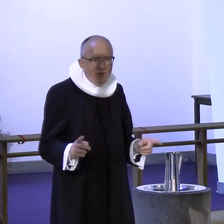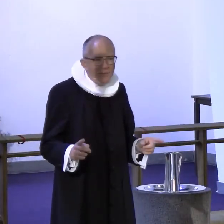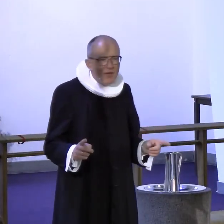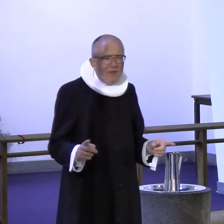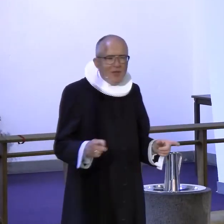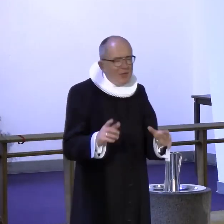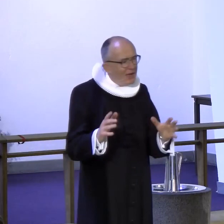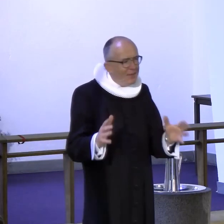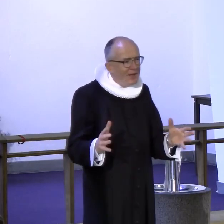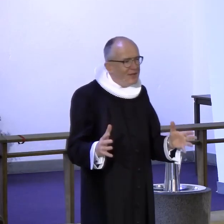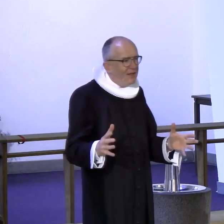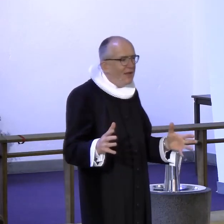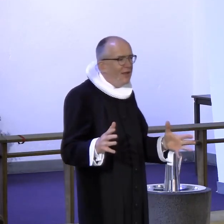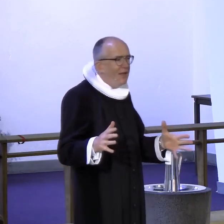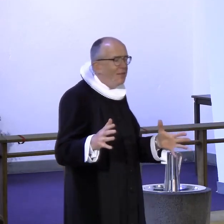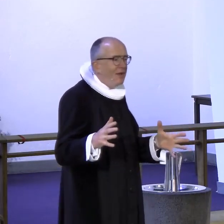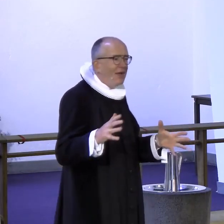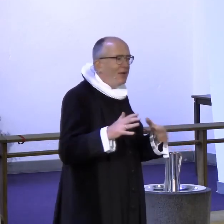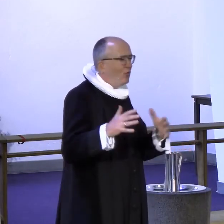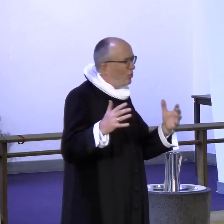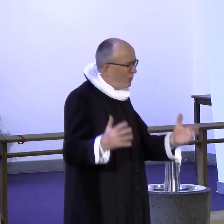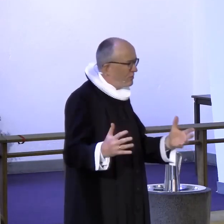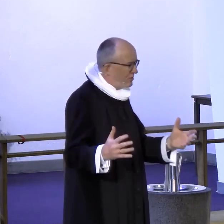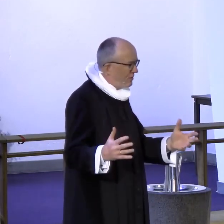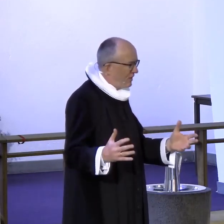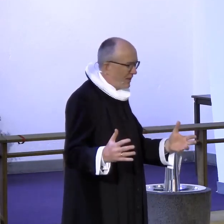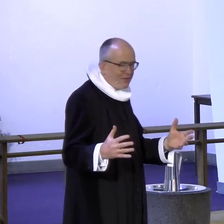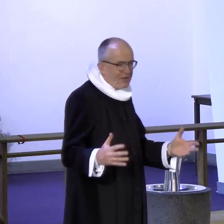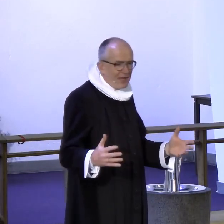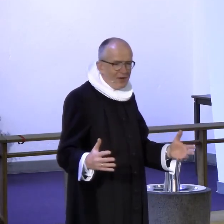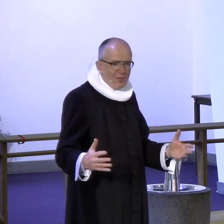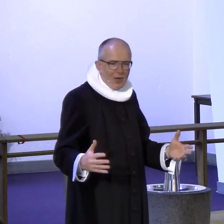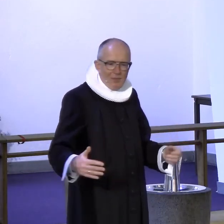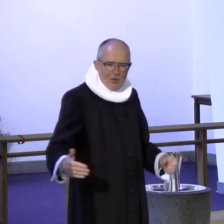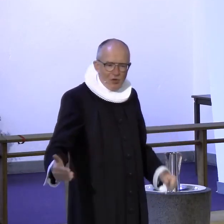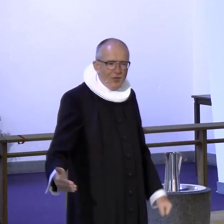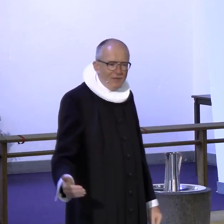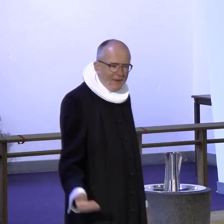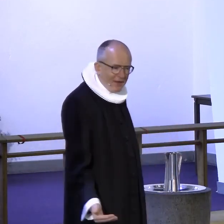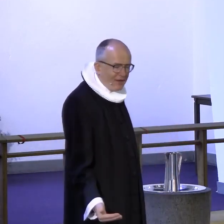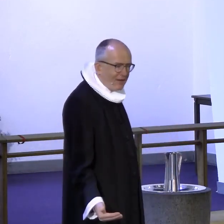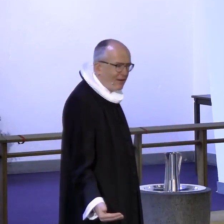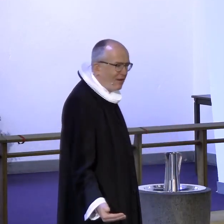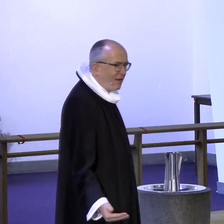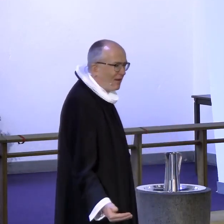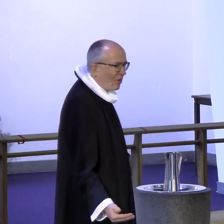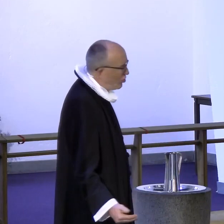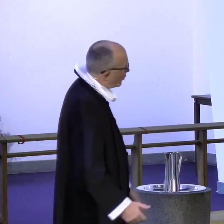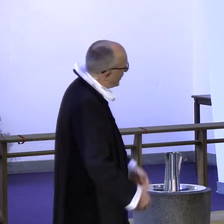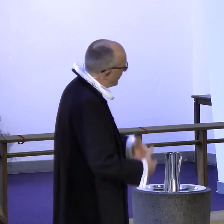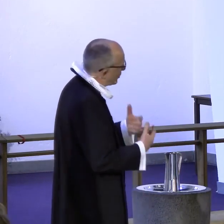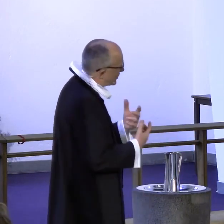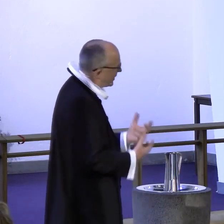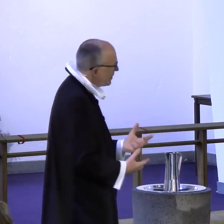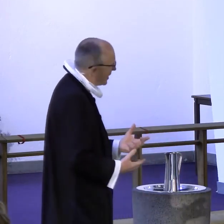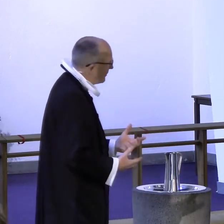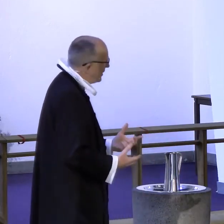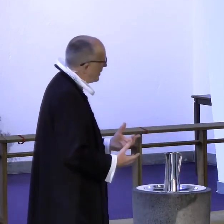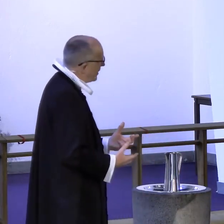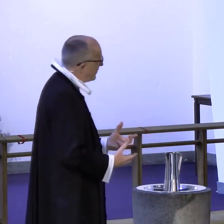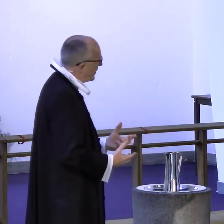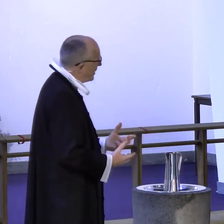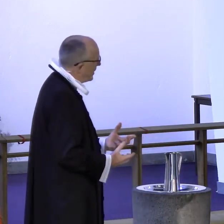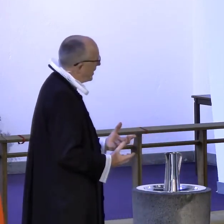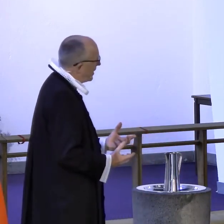etiopiske hofmand, jeg ved ikke om I lader mærke til det, men han blev døbt, ja, det har vi talt om, og han blev døbt i vand. Og nu kunne jeg egentlig godt tænke mig,